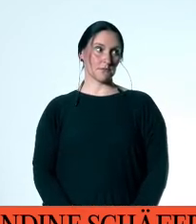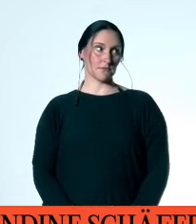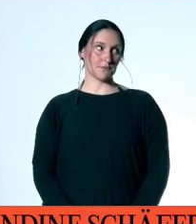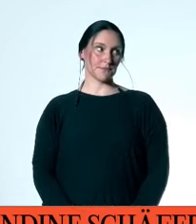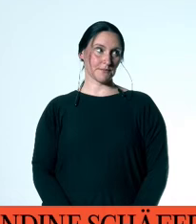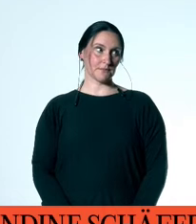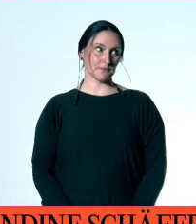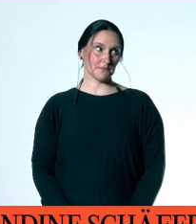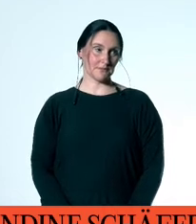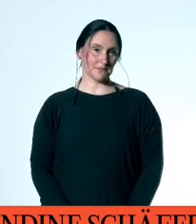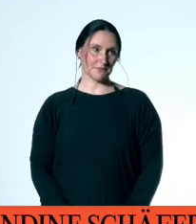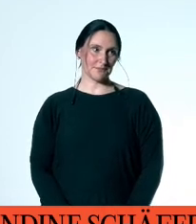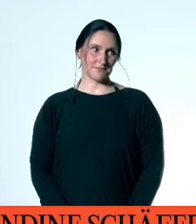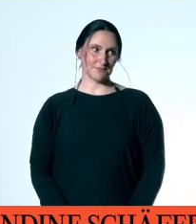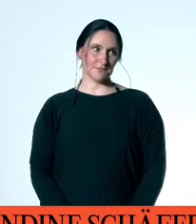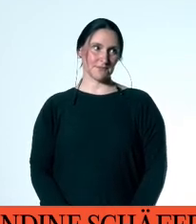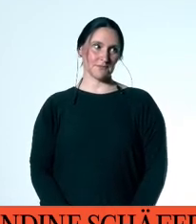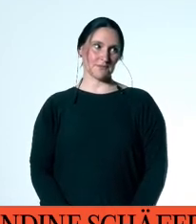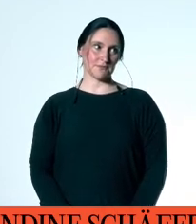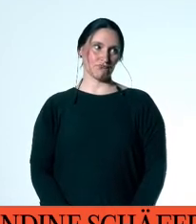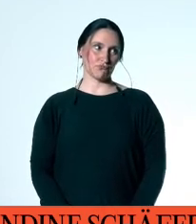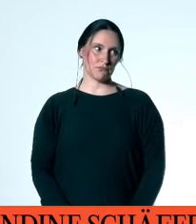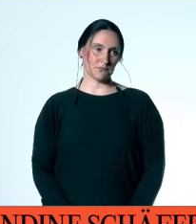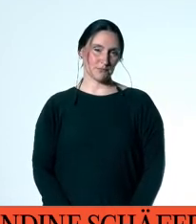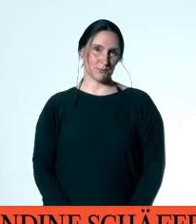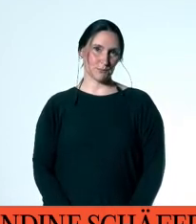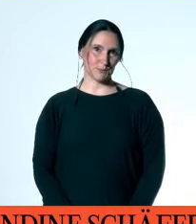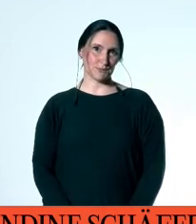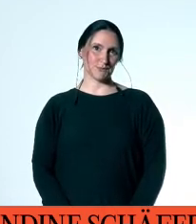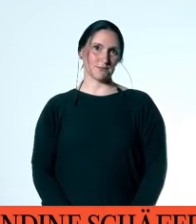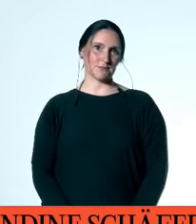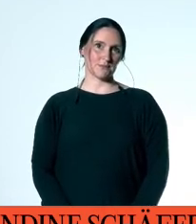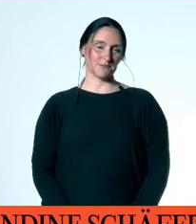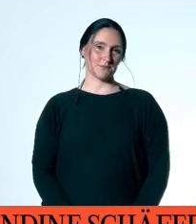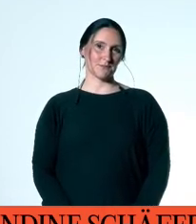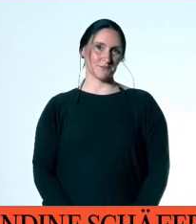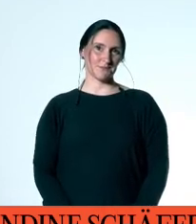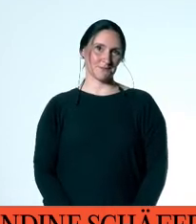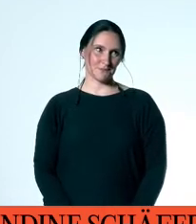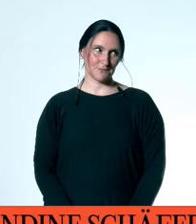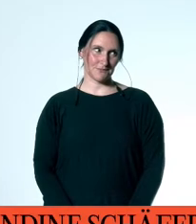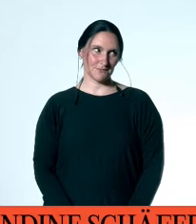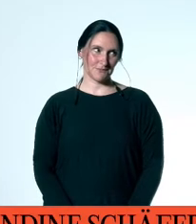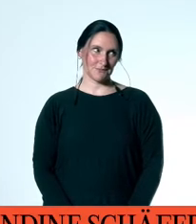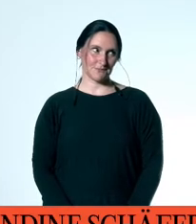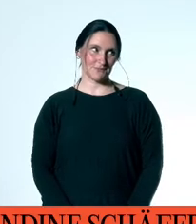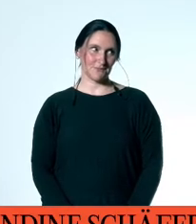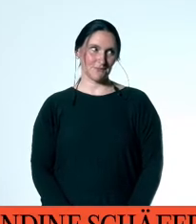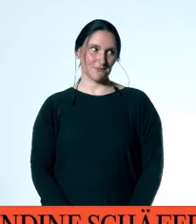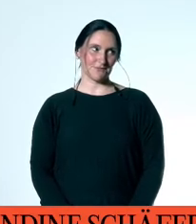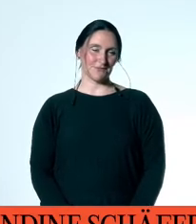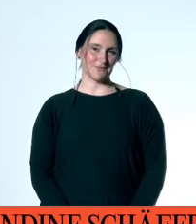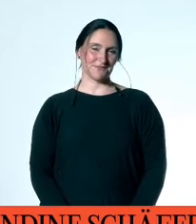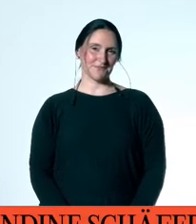die ja geografisch so weit voneinander entfernt sind und sich doch so nah sind. Ich denke, dass es ganz wichtig ist, dass